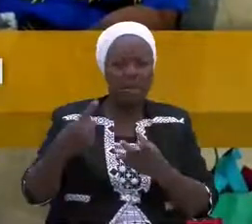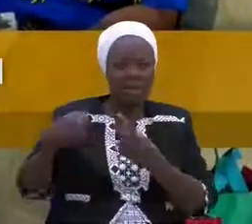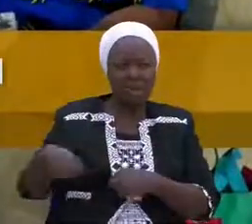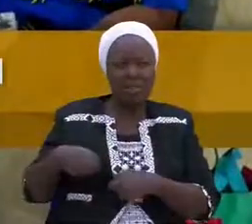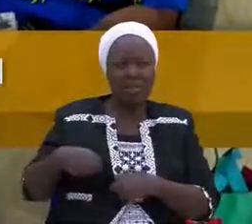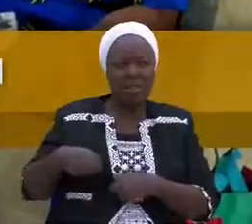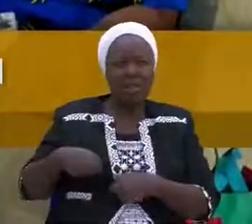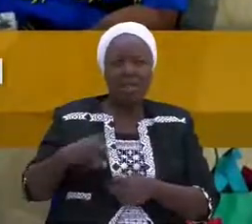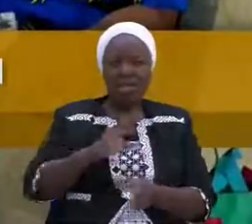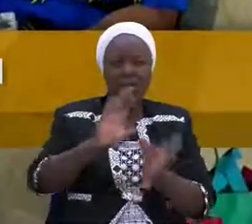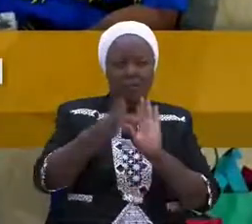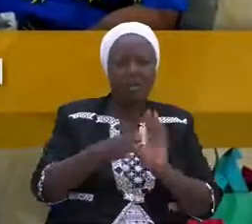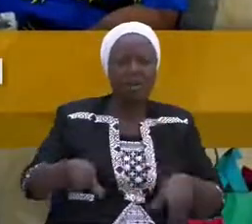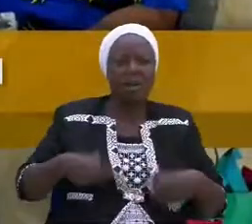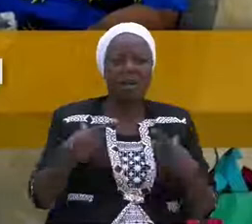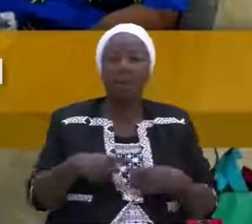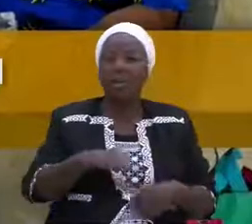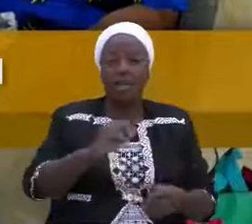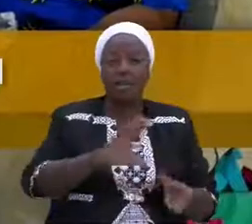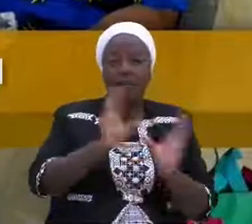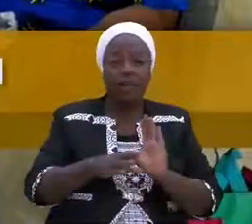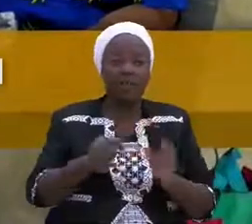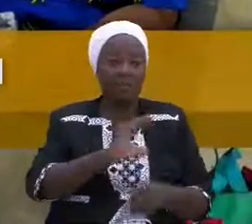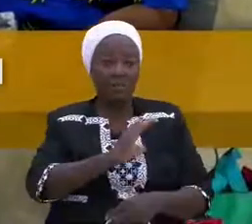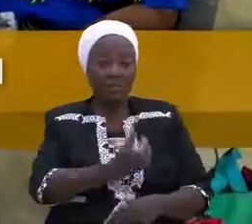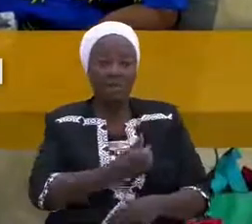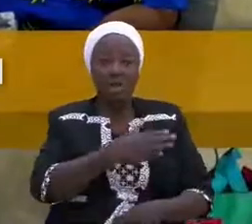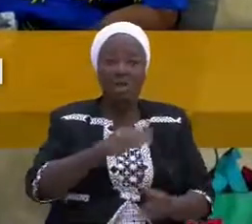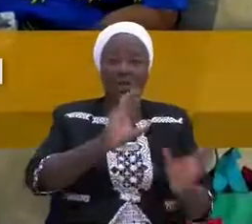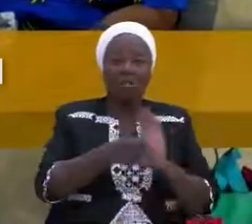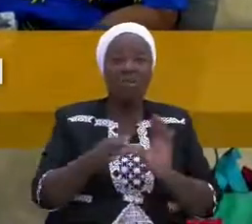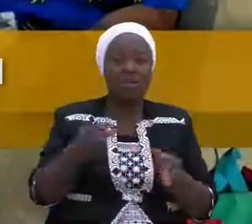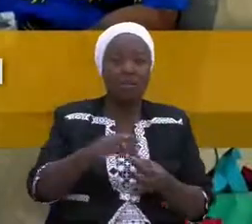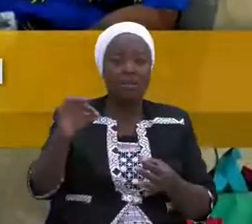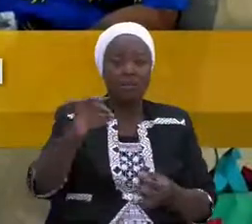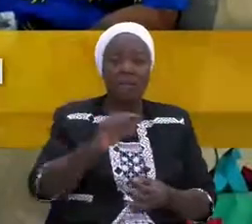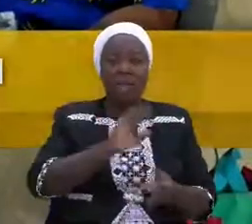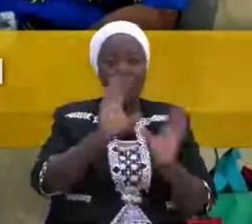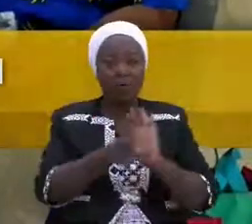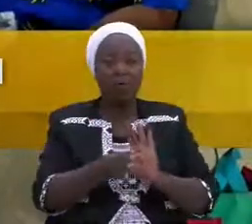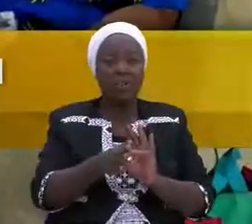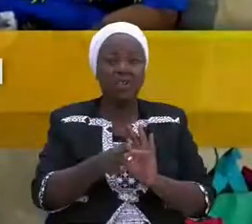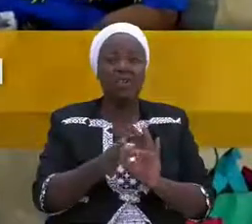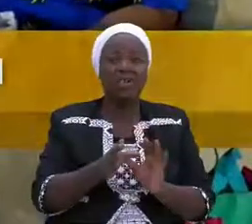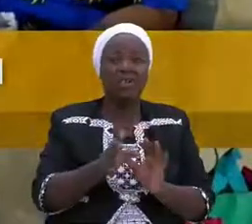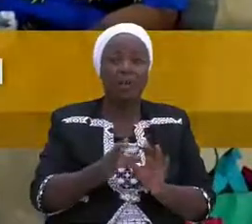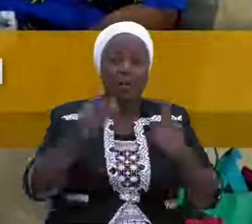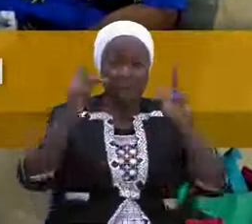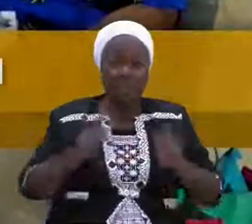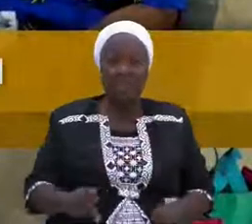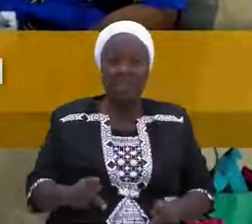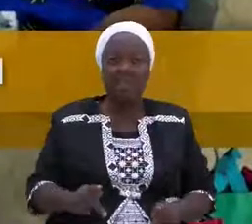cœur converti, une vie convertie, une âme convertie, un esprit converti, une